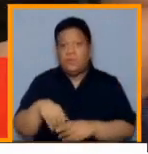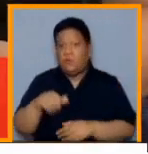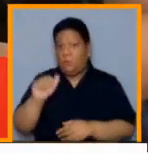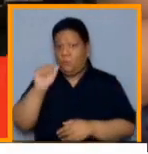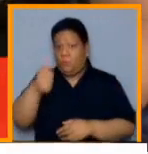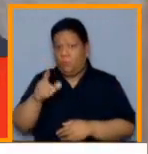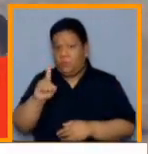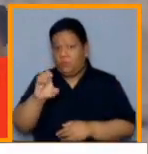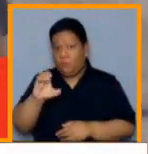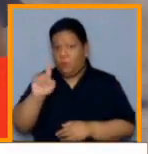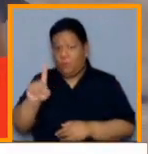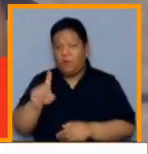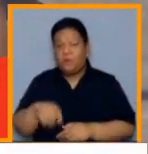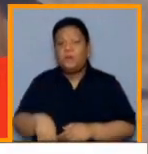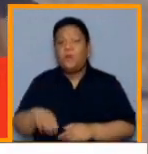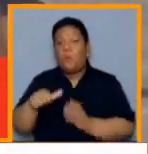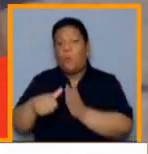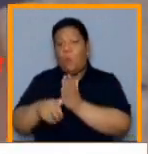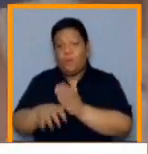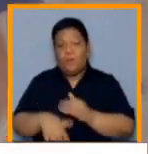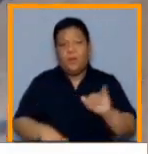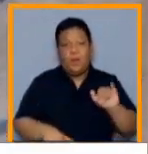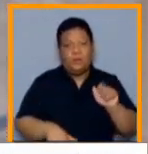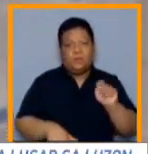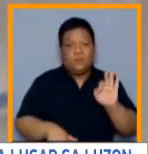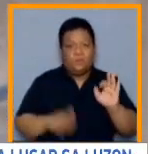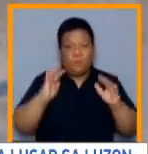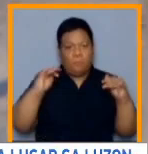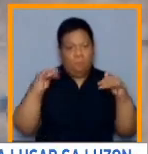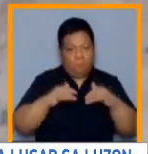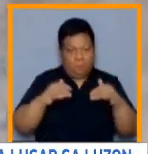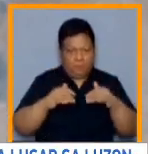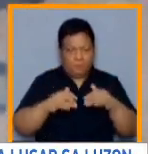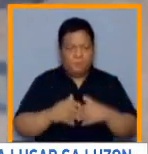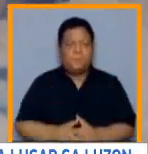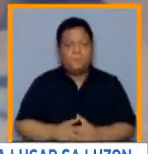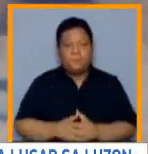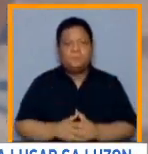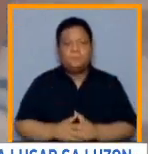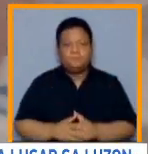IATF para rito. Para sa unang balita, Joseph Morong, buong puso para sa Pilipino.